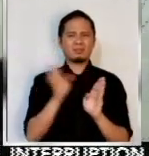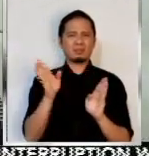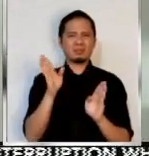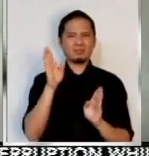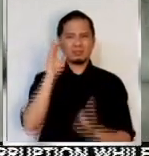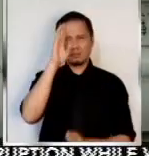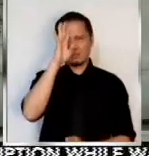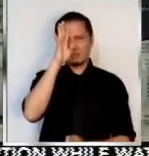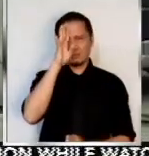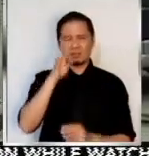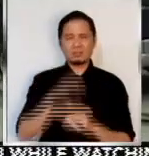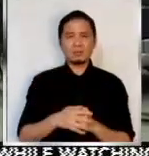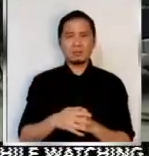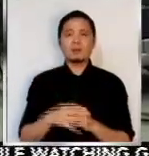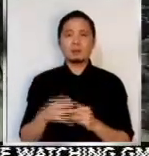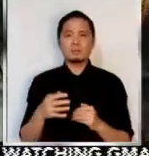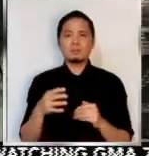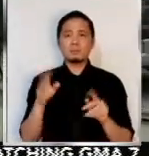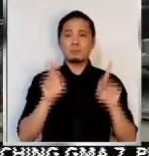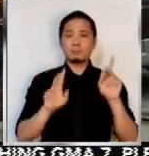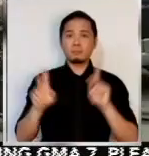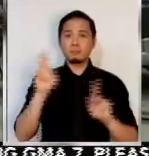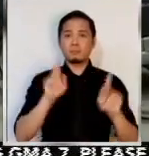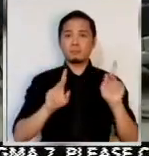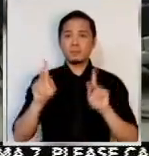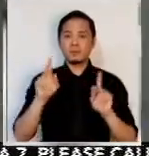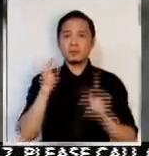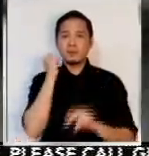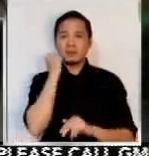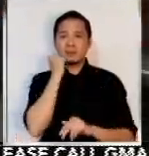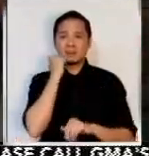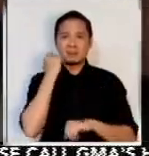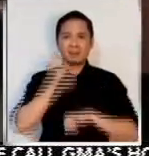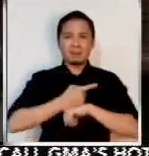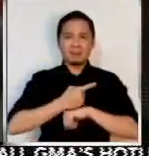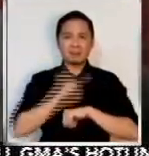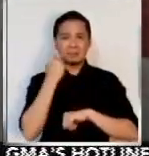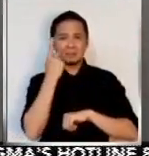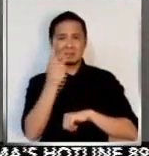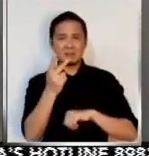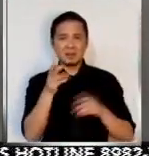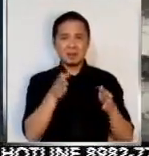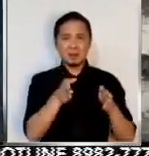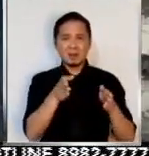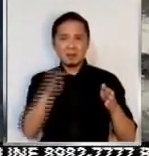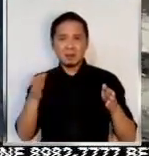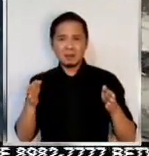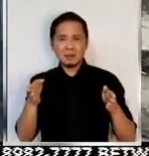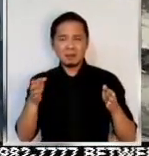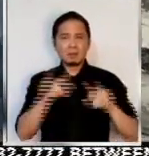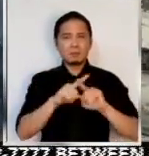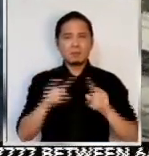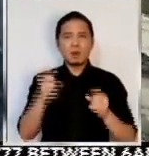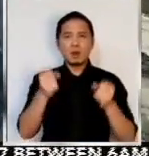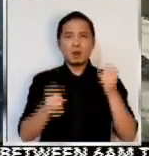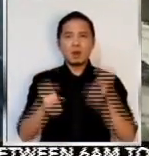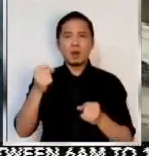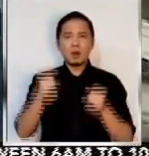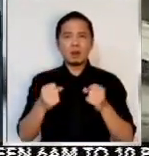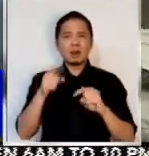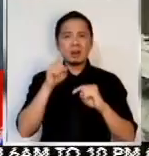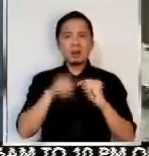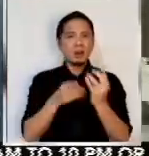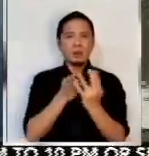mamamayan, na araw-araw nakikita ang nilawagang kalsada, pero hindi naman madaanan. Ngayon, tingnan nyo naman, nonsense. Asan